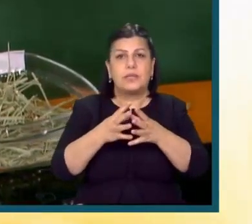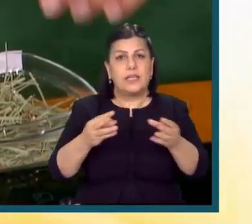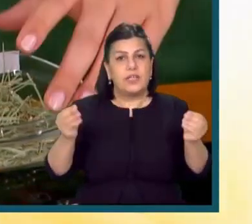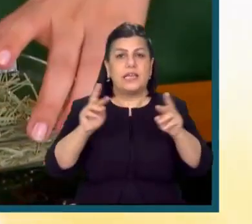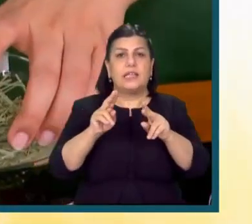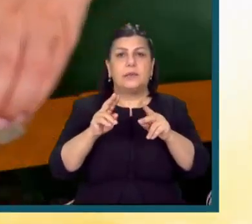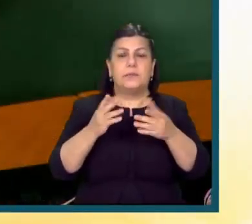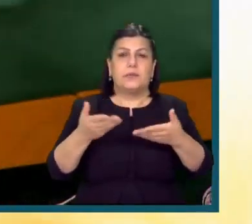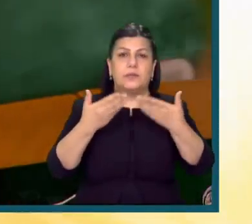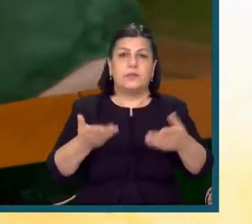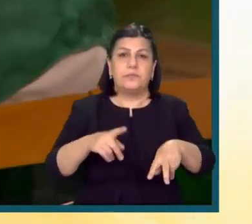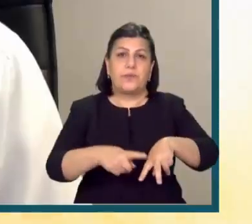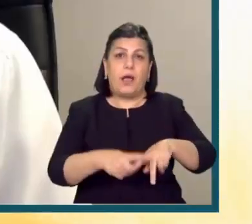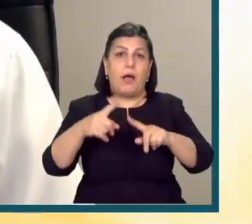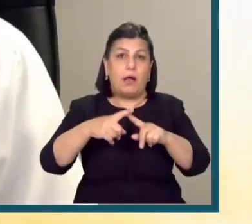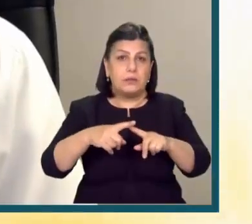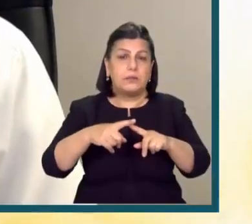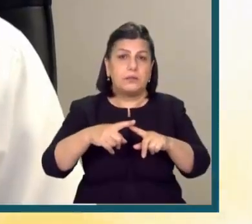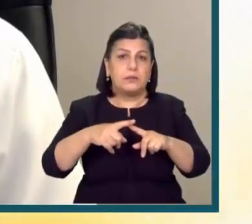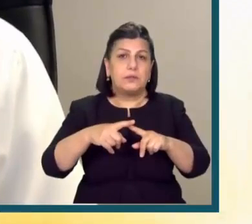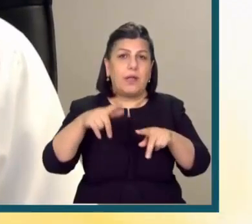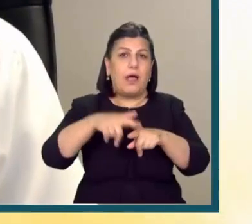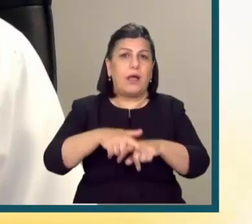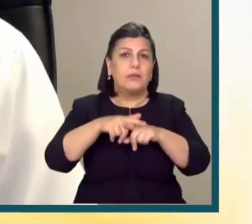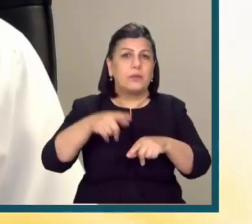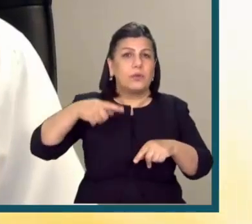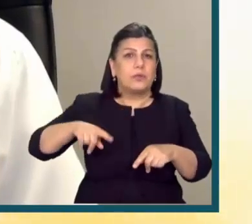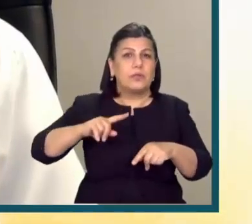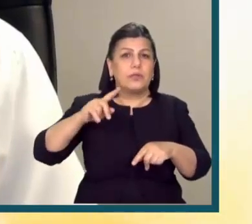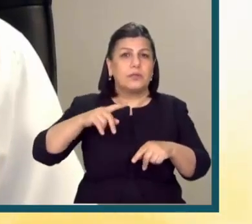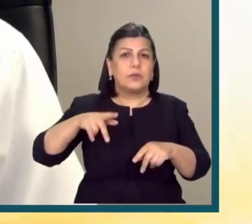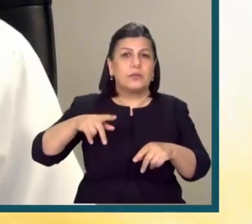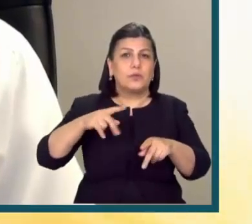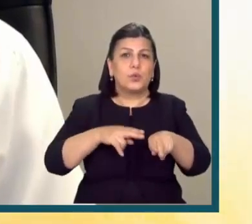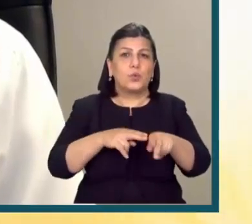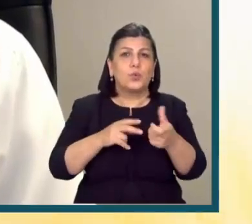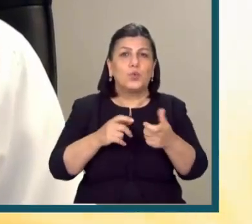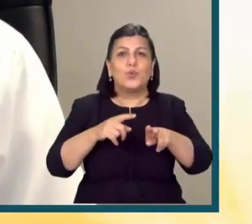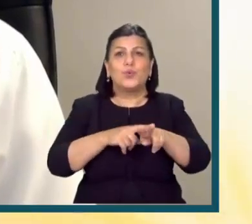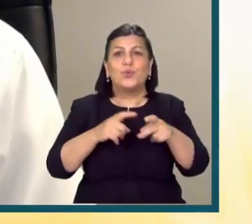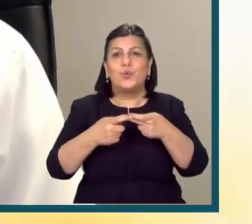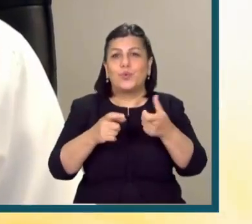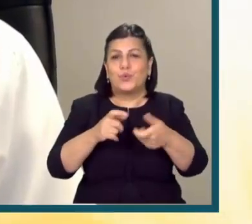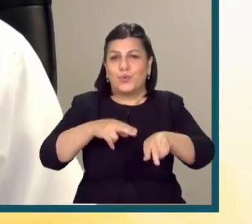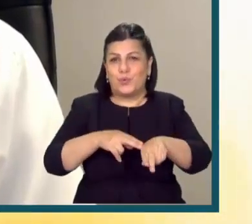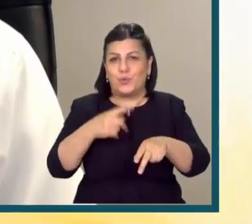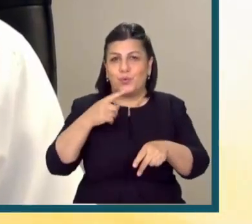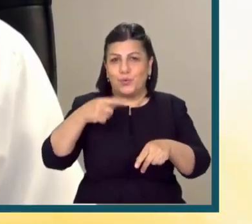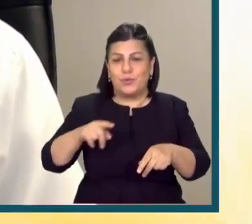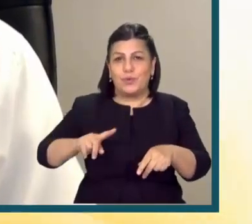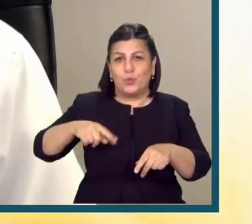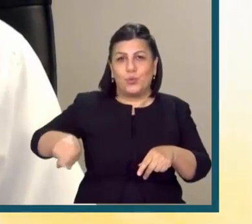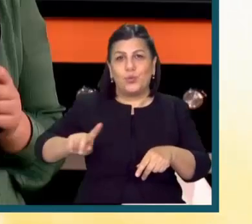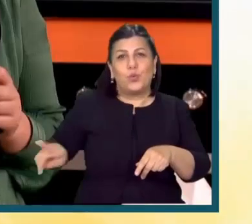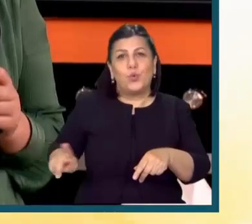bu at kuyruğu yani 40 kilit bitkisi demektir bu. Şöyle bir Doğru göstereyim. türünü bulmanız